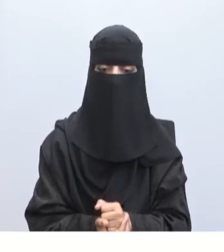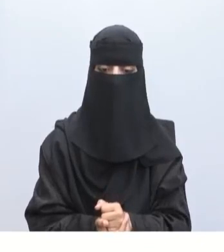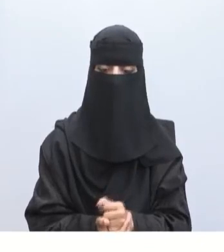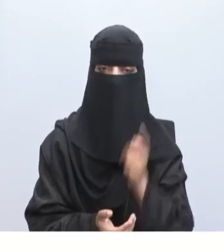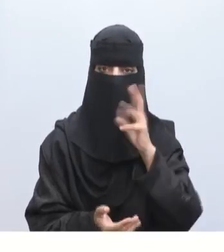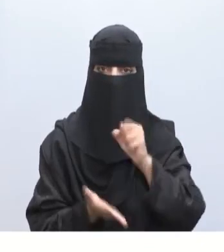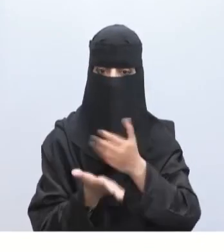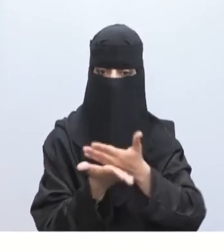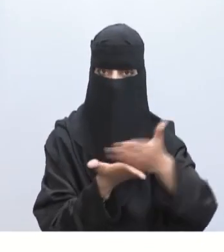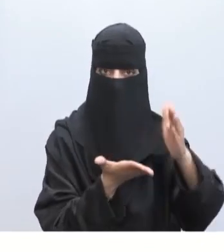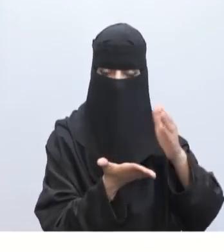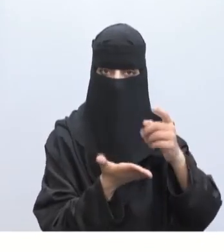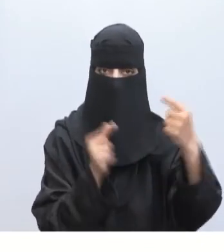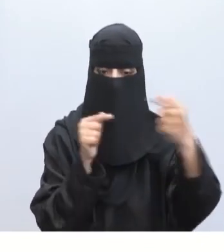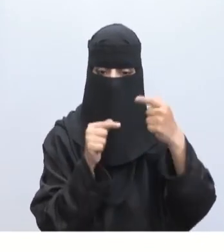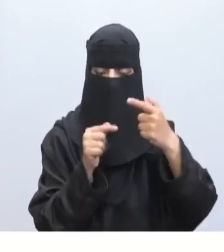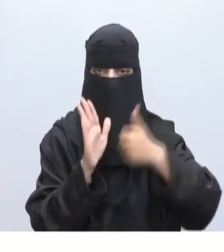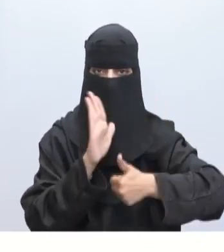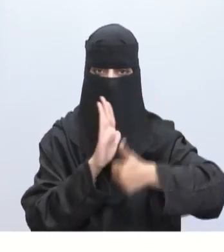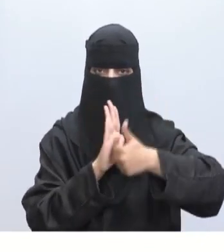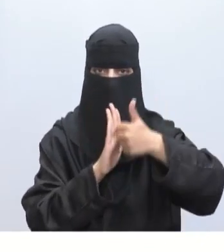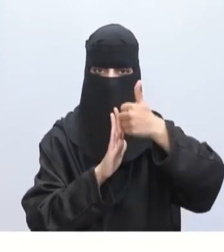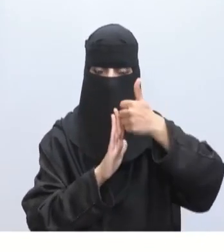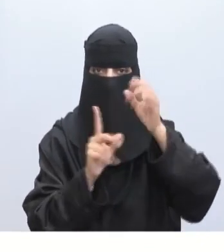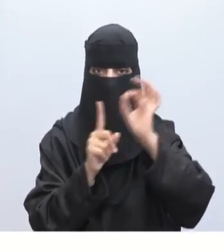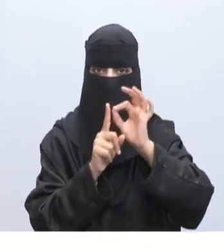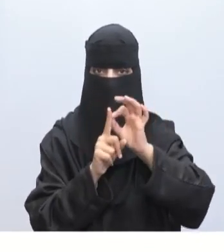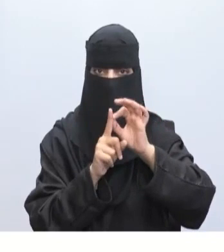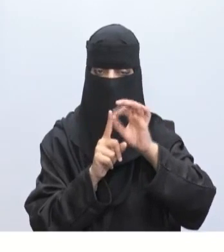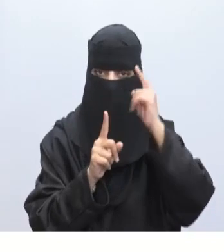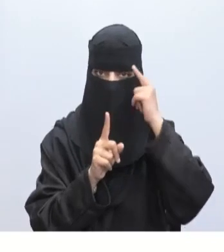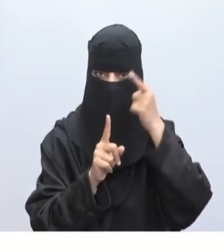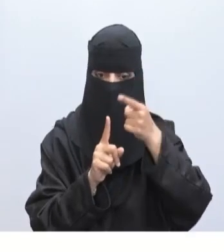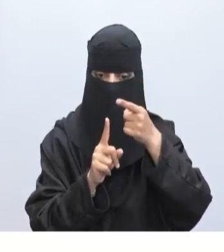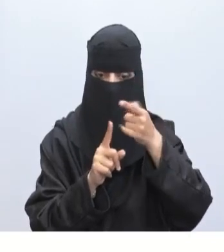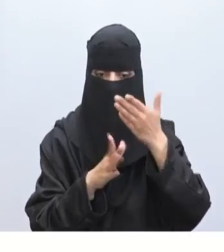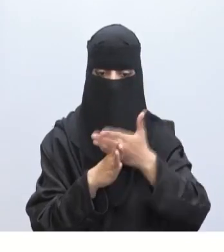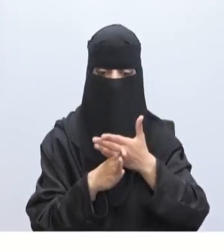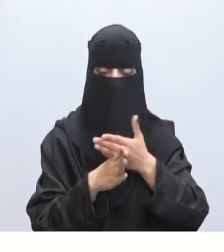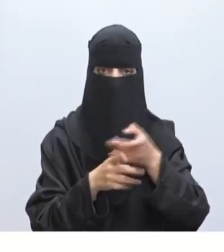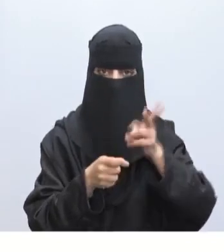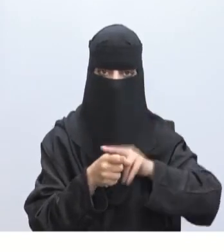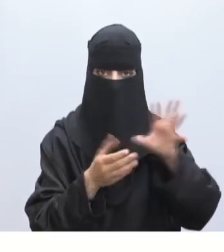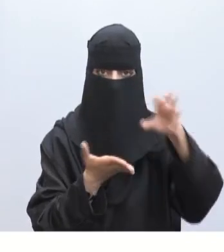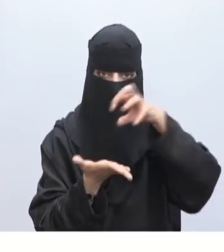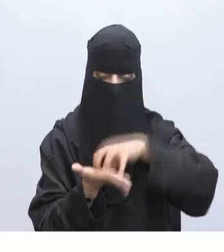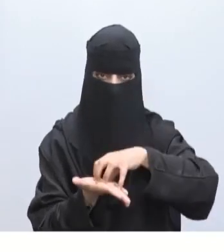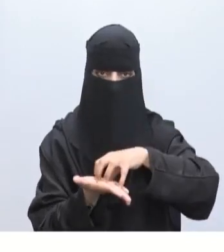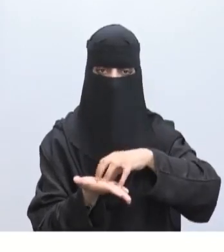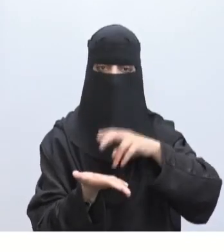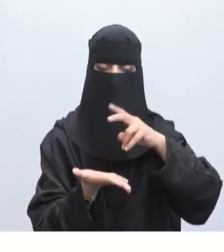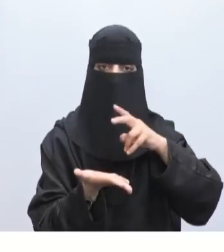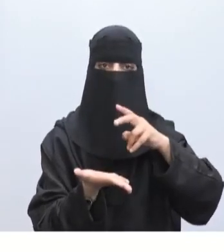القضاء على الاعداء وتحقيق هذا الهدف النبيل الا وهو عوده الدوله